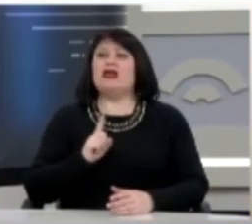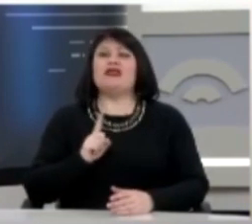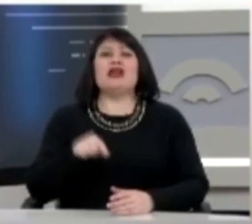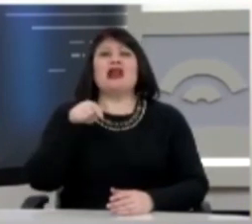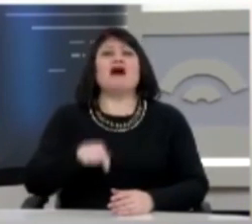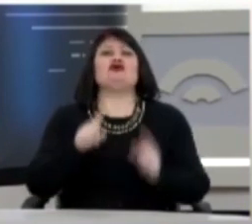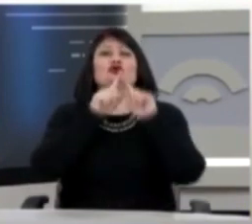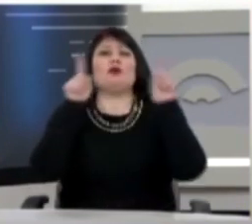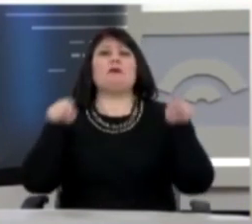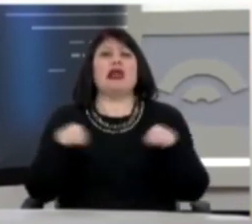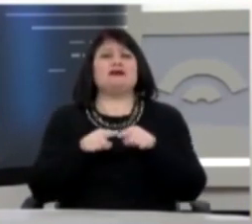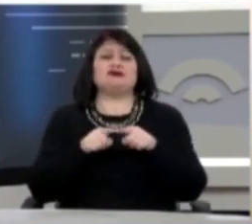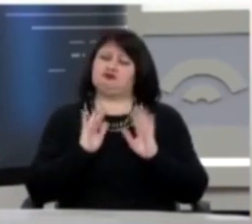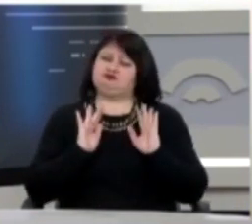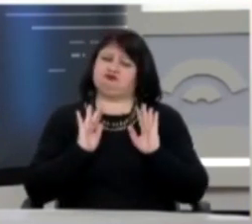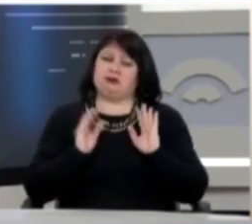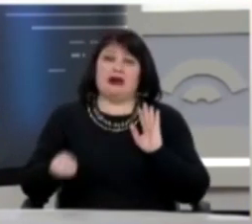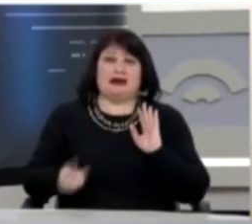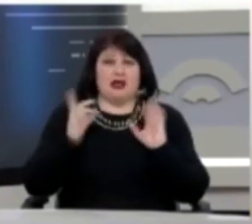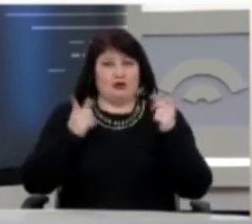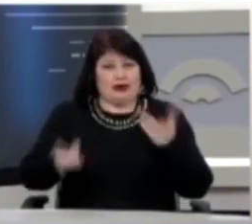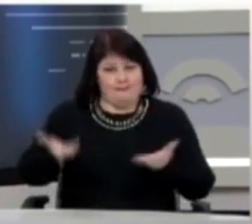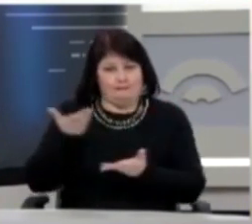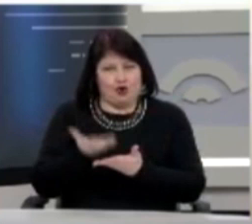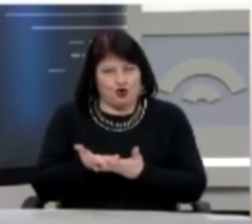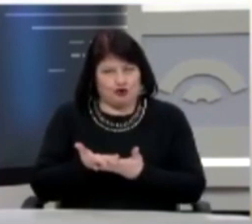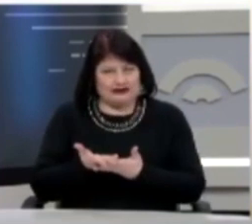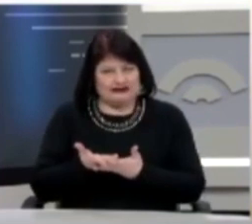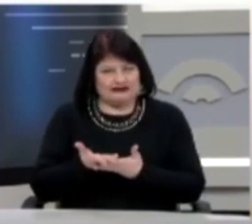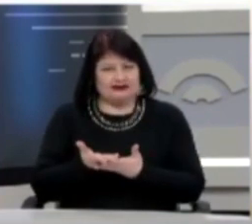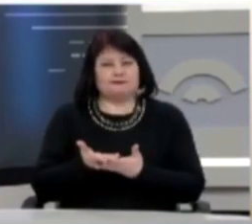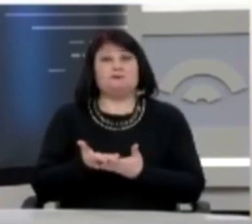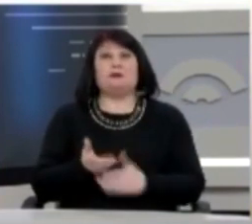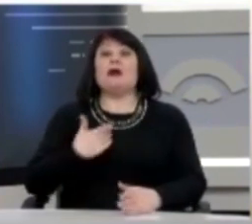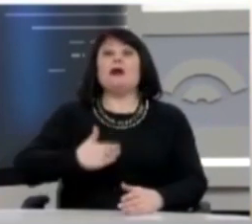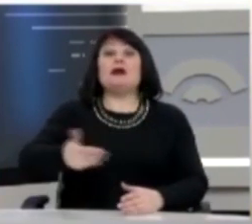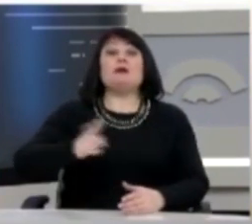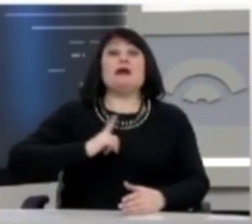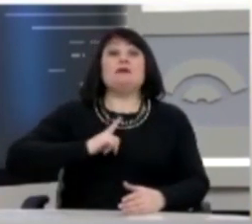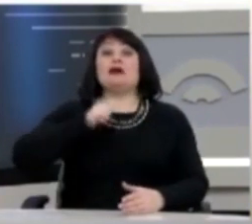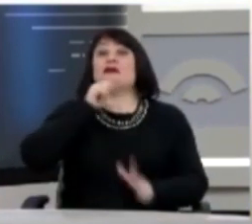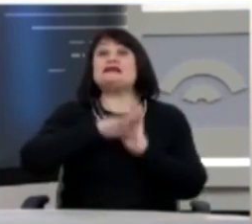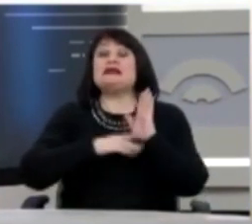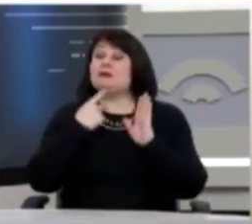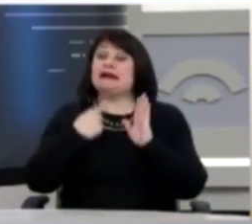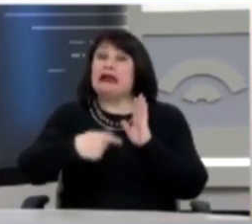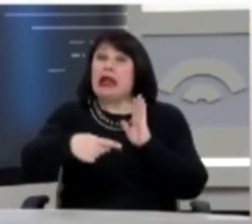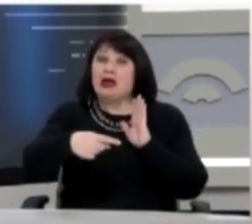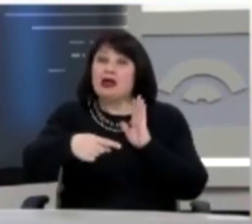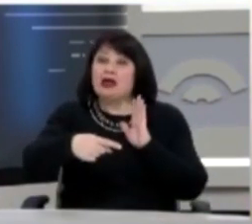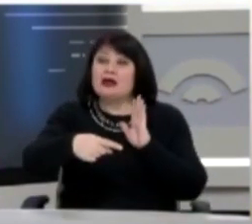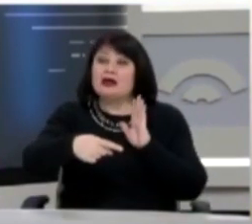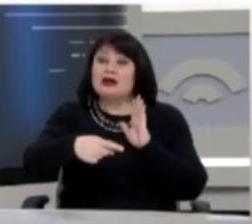το πλαίσιο. Η δε πρόταση της Νέας Δημοκρατίας, στο επίπεδο των προβλέψεων του συντάγματος, το